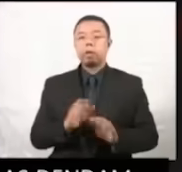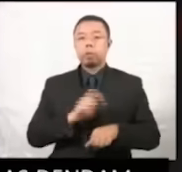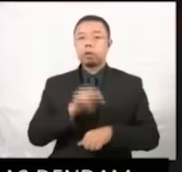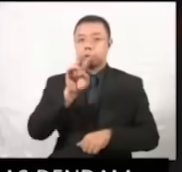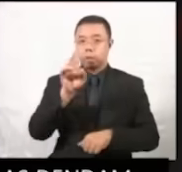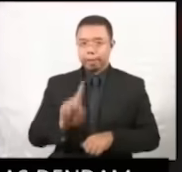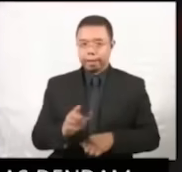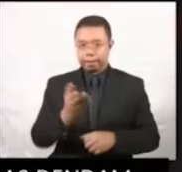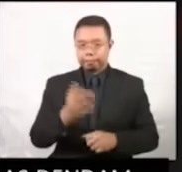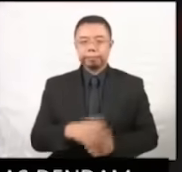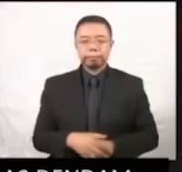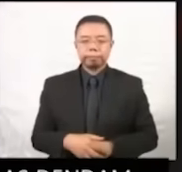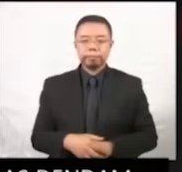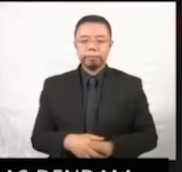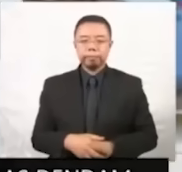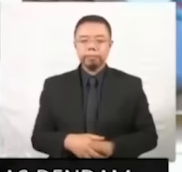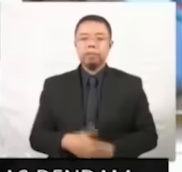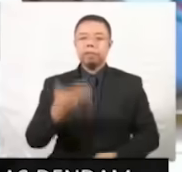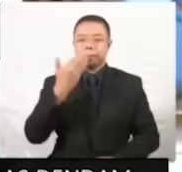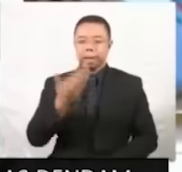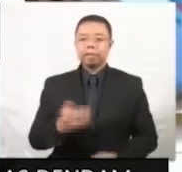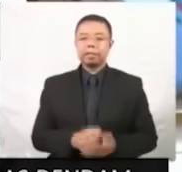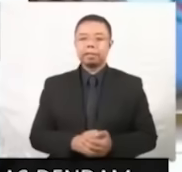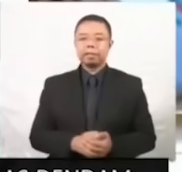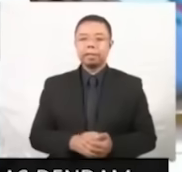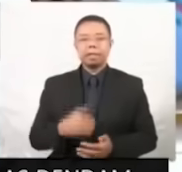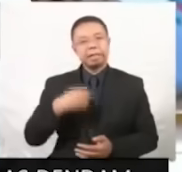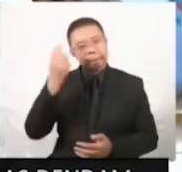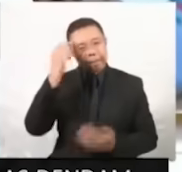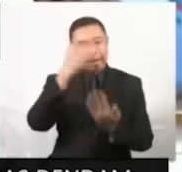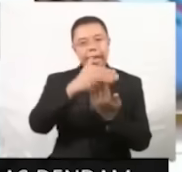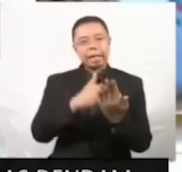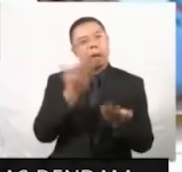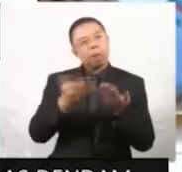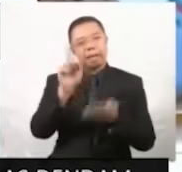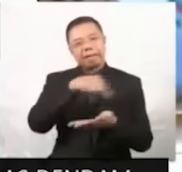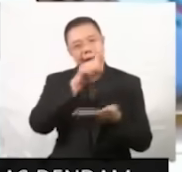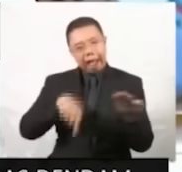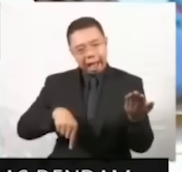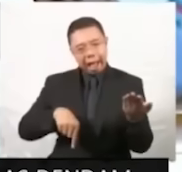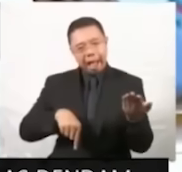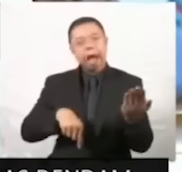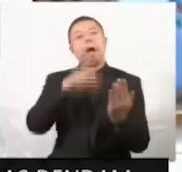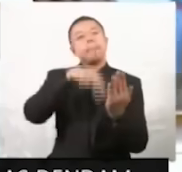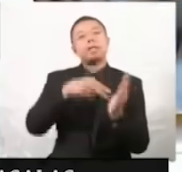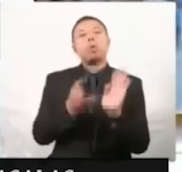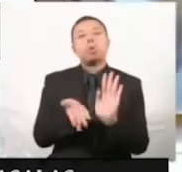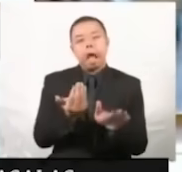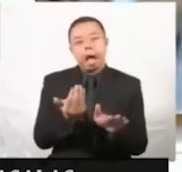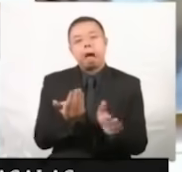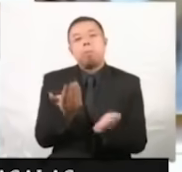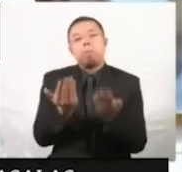2 menit dimulai dari Anda mulai berbicara terima kasih Saya kira datanya mungkin keliru Pak silakan dibaca